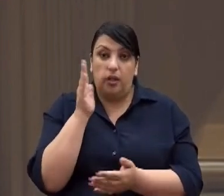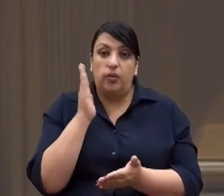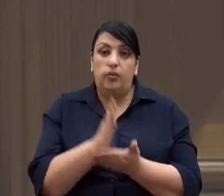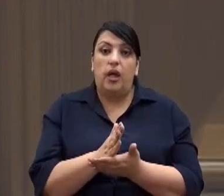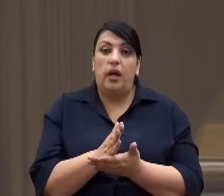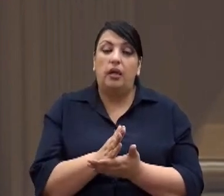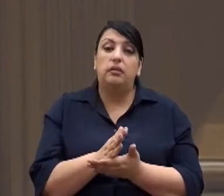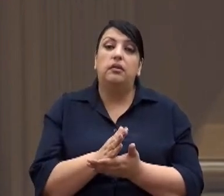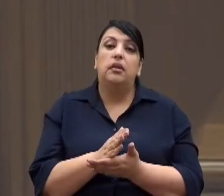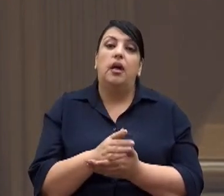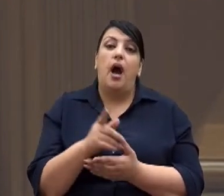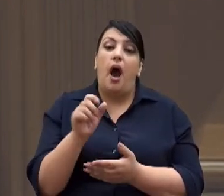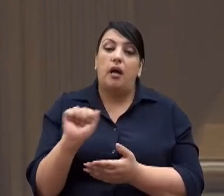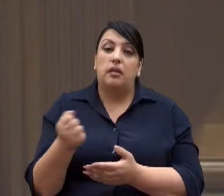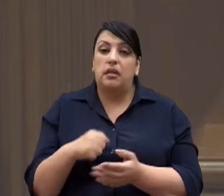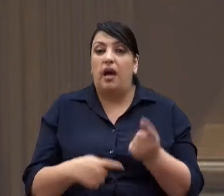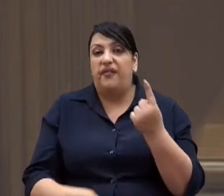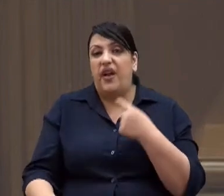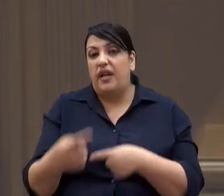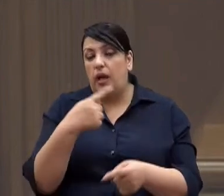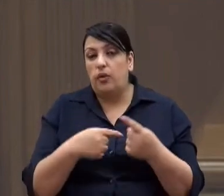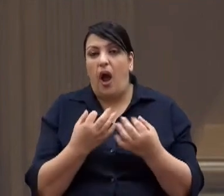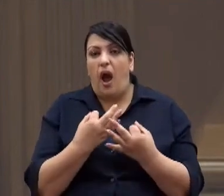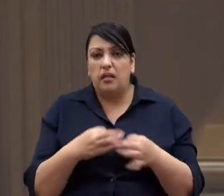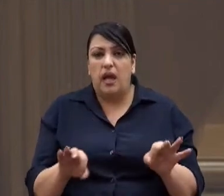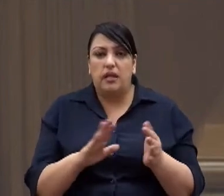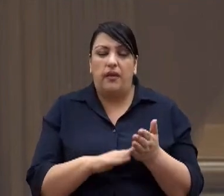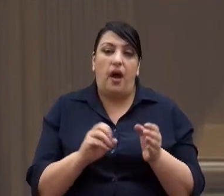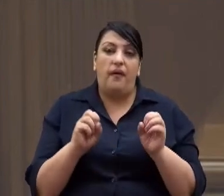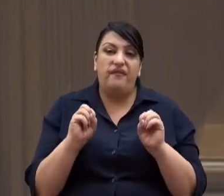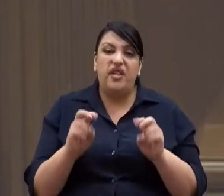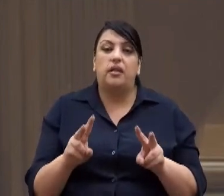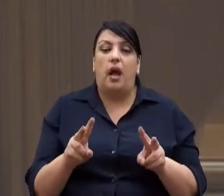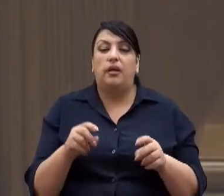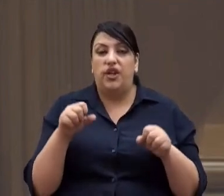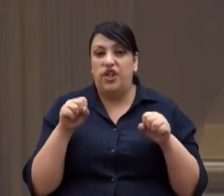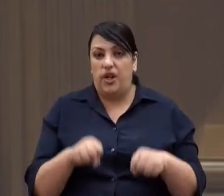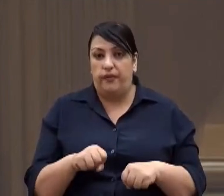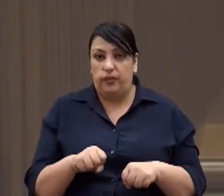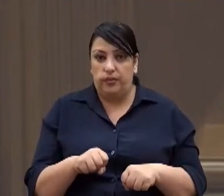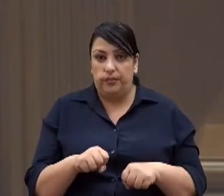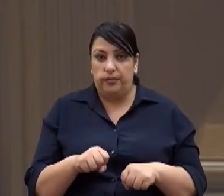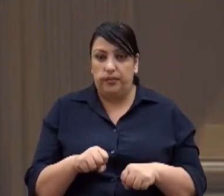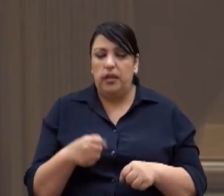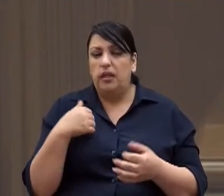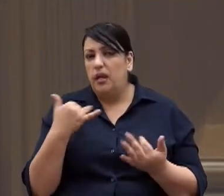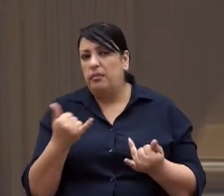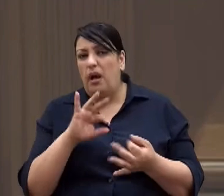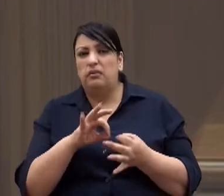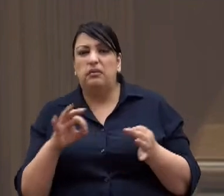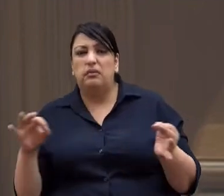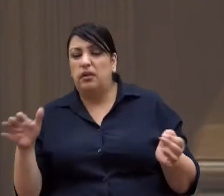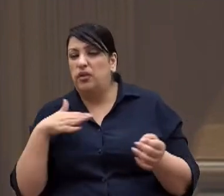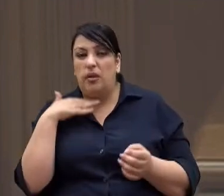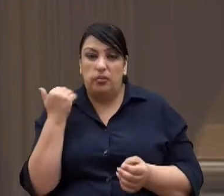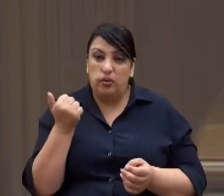Արցախ վերադառնալու ազատ և անվտանգ իրավունք։ Հիմա չծավալվենք վրա,